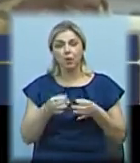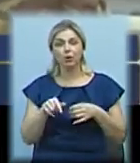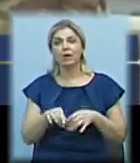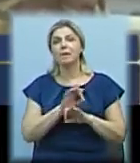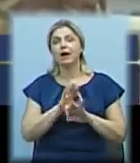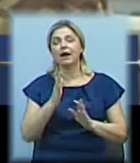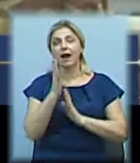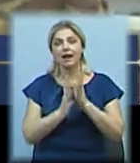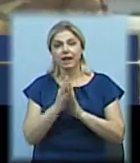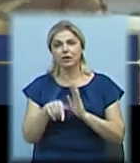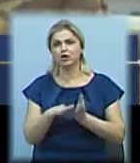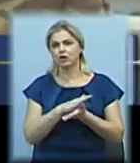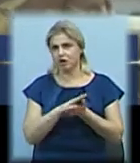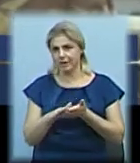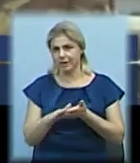він чистий.